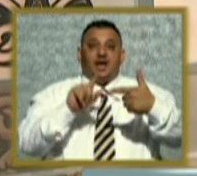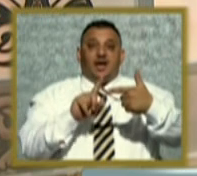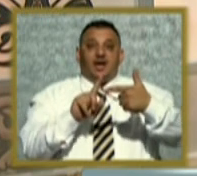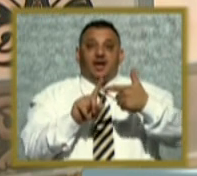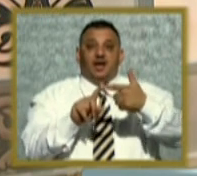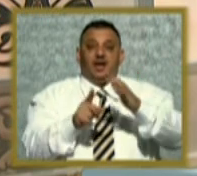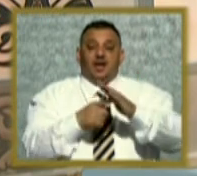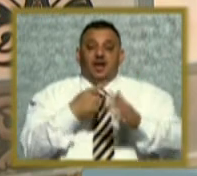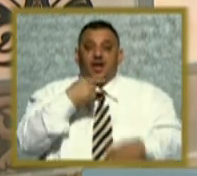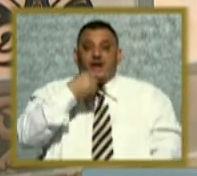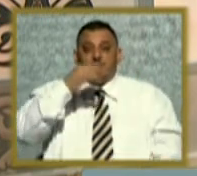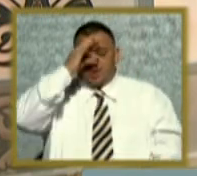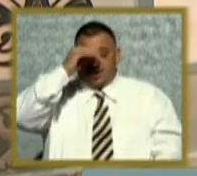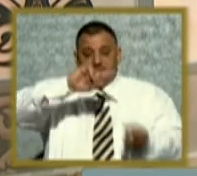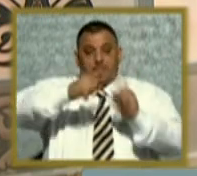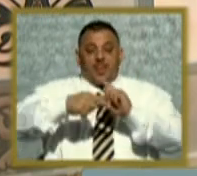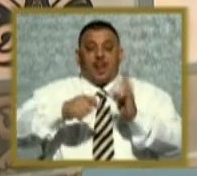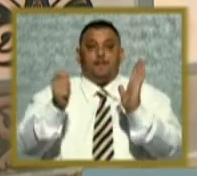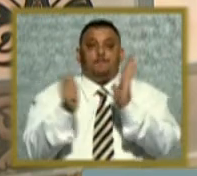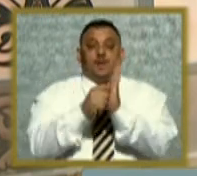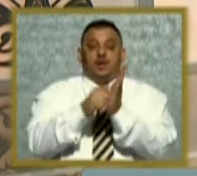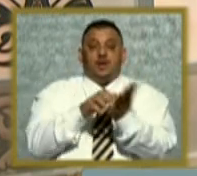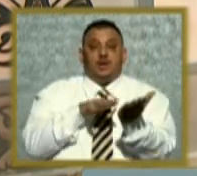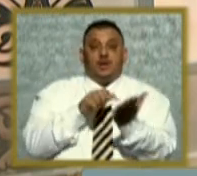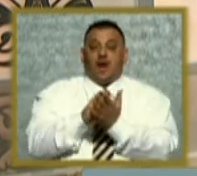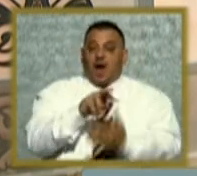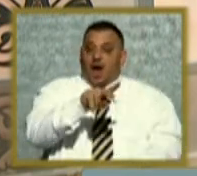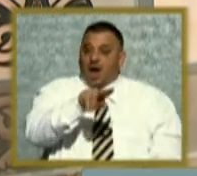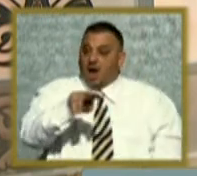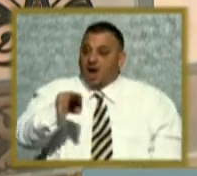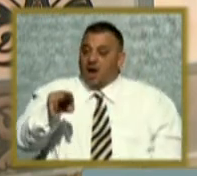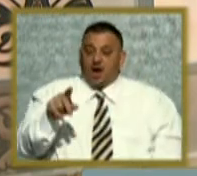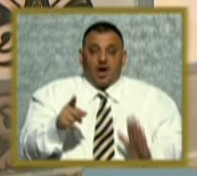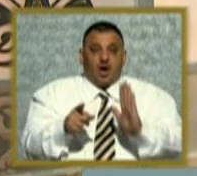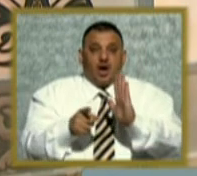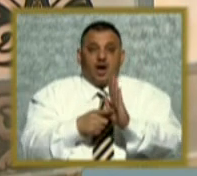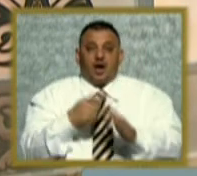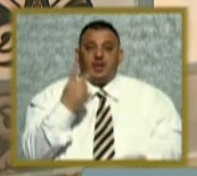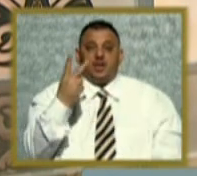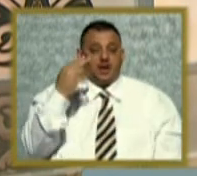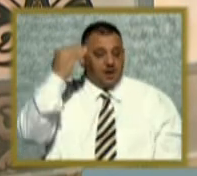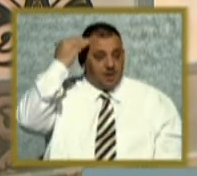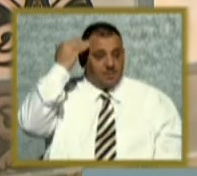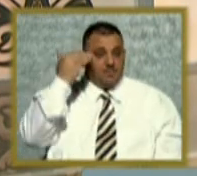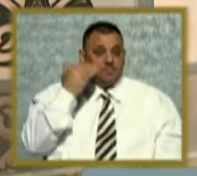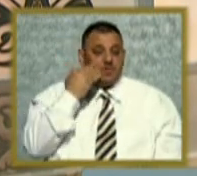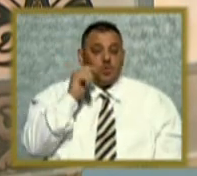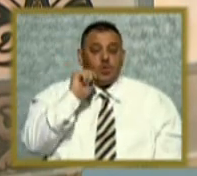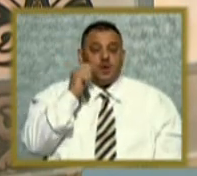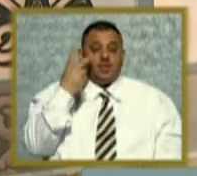فرغ باسمي شقة. نعم. وفي أخوتي وفي 2 خوات وفي